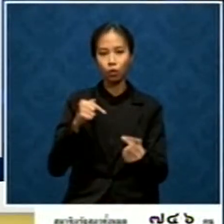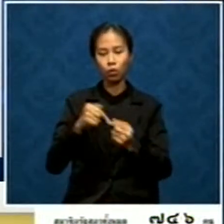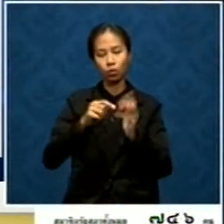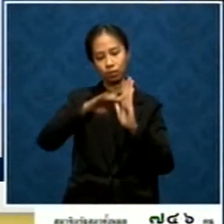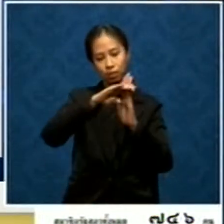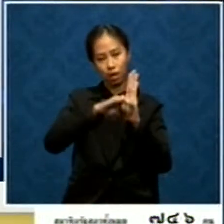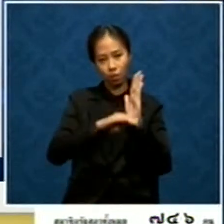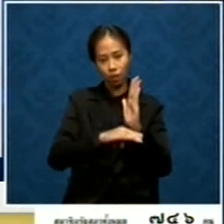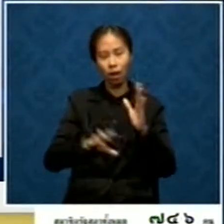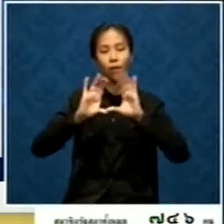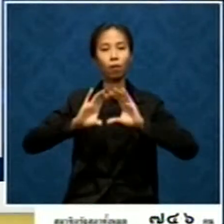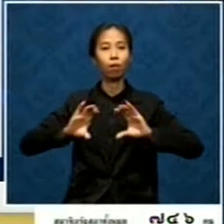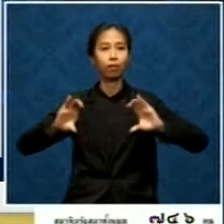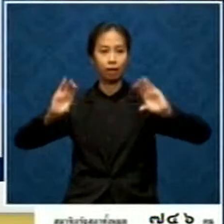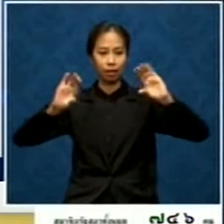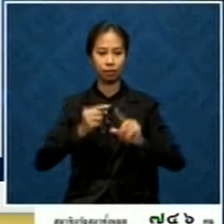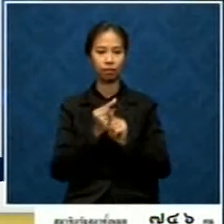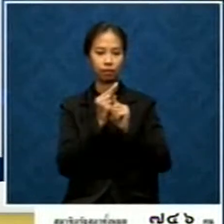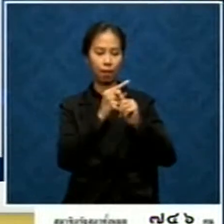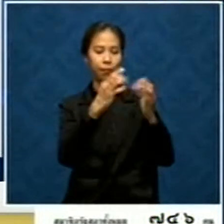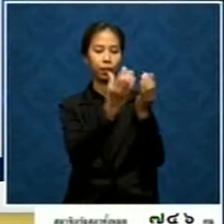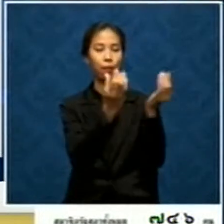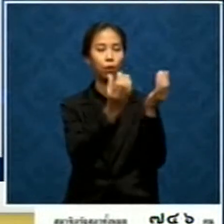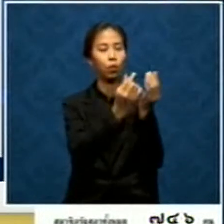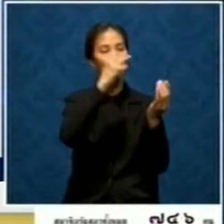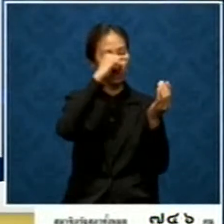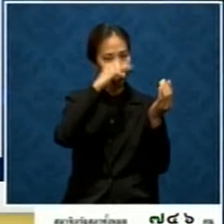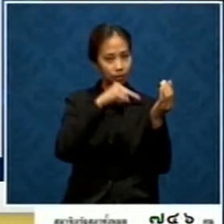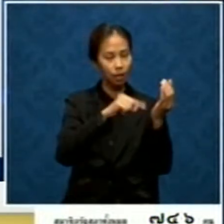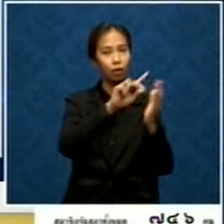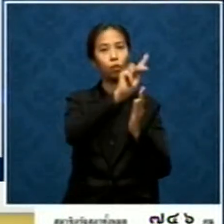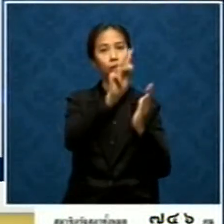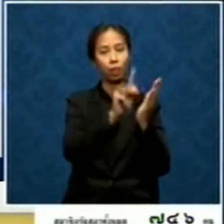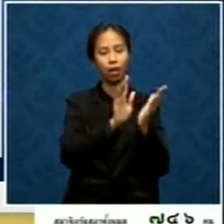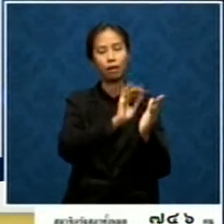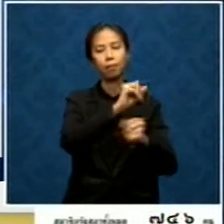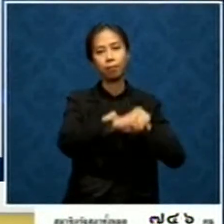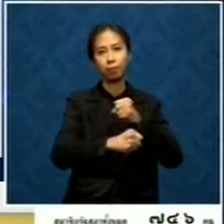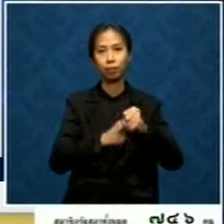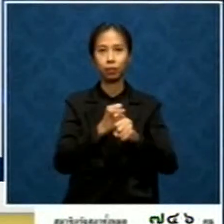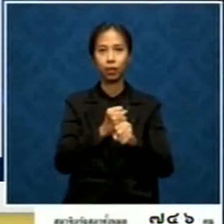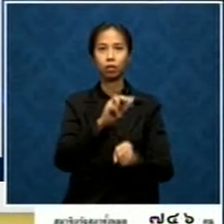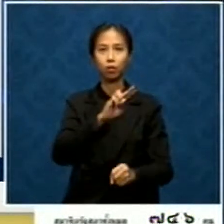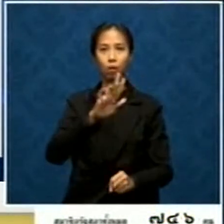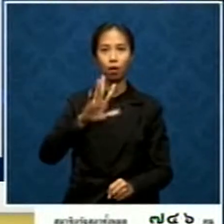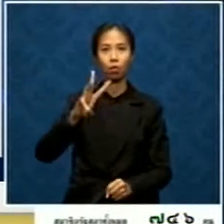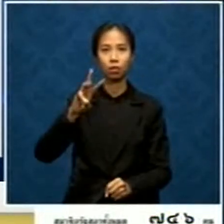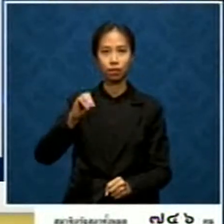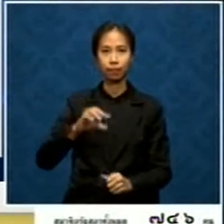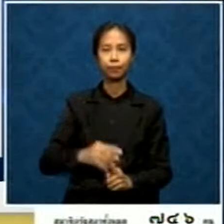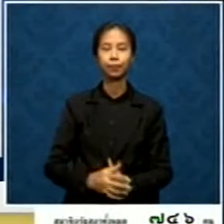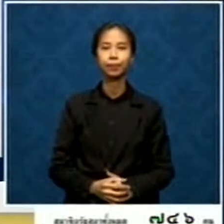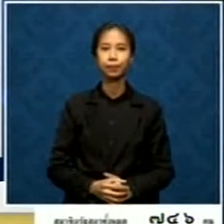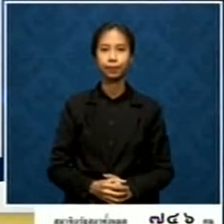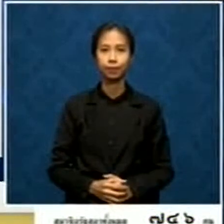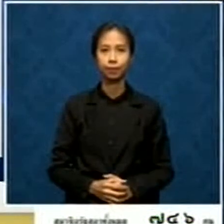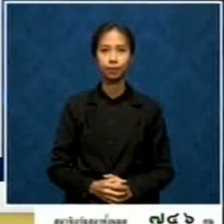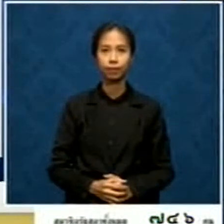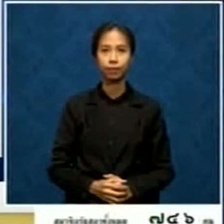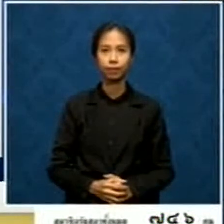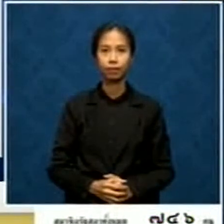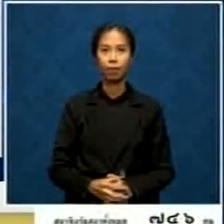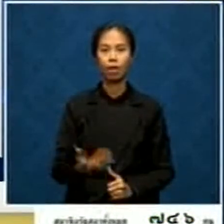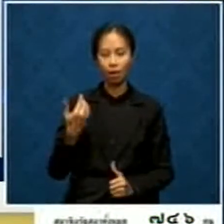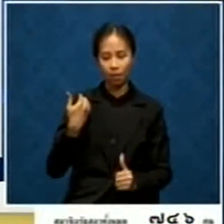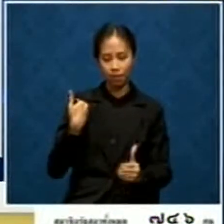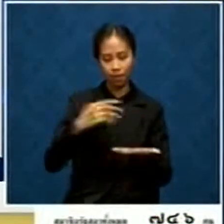แห่งรัฐตามรัฐธรรมนูญแห่งราชอาณาจักรไทยพุทธศักราช2560ตลอดจนยุ